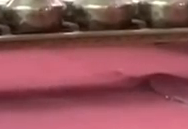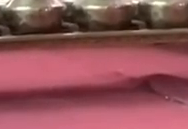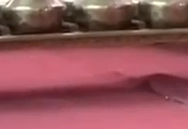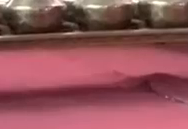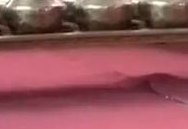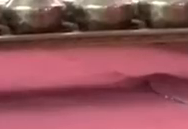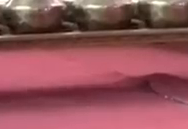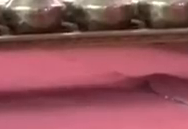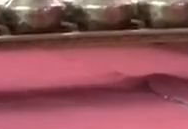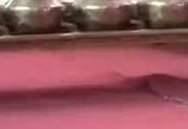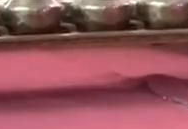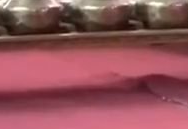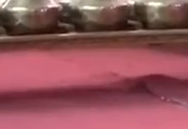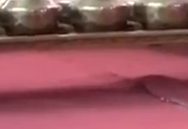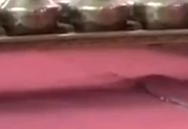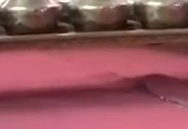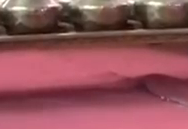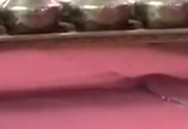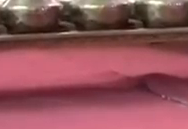Bismillahirrahmanirrahim.